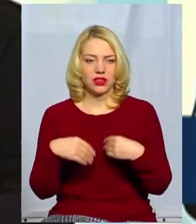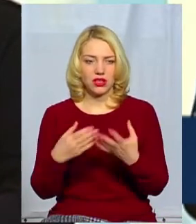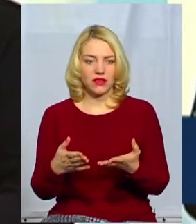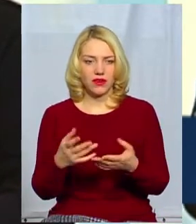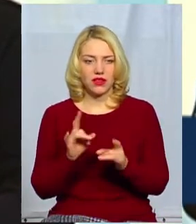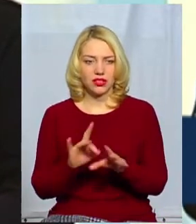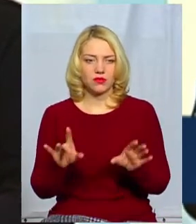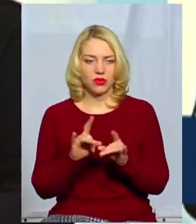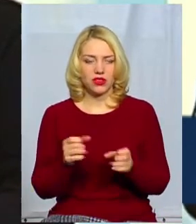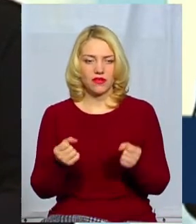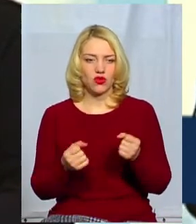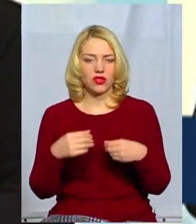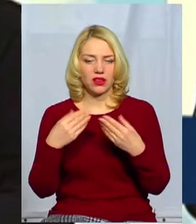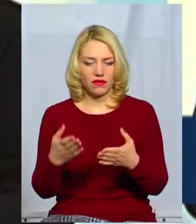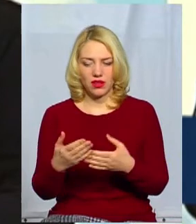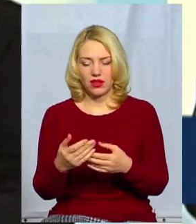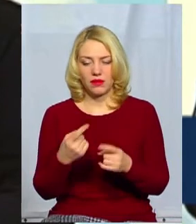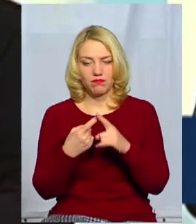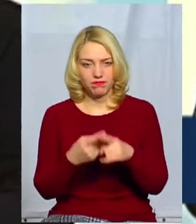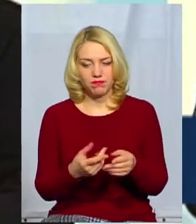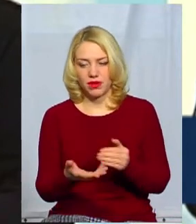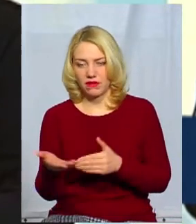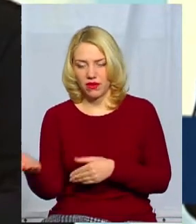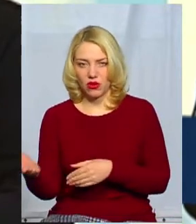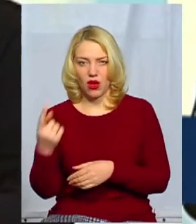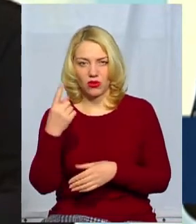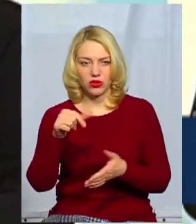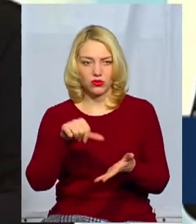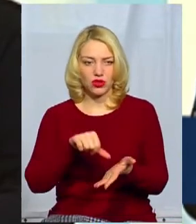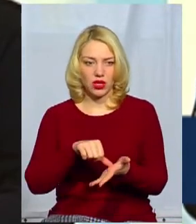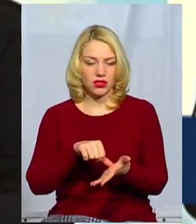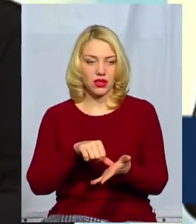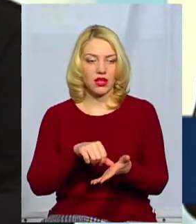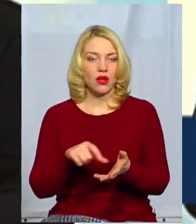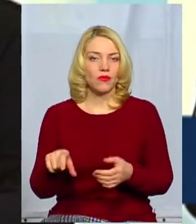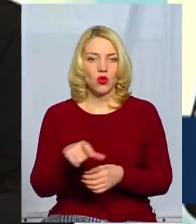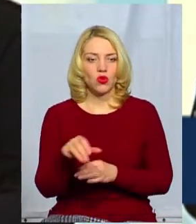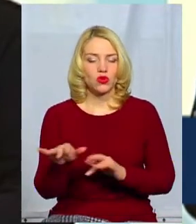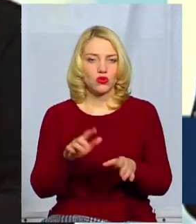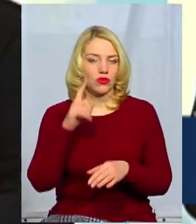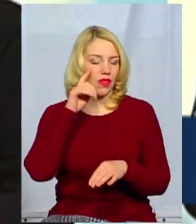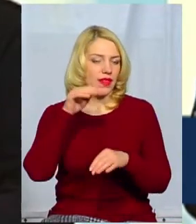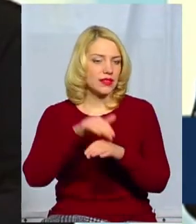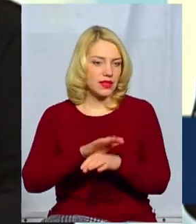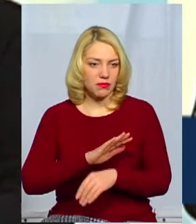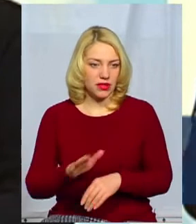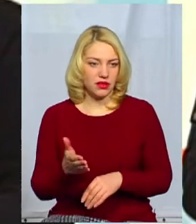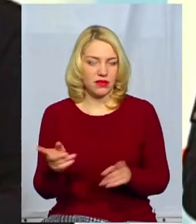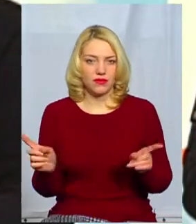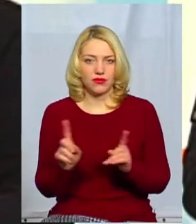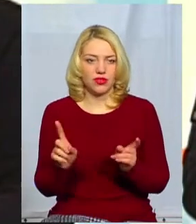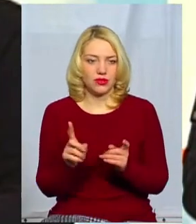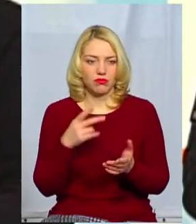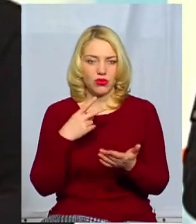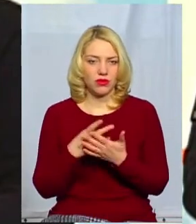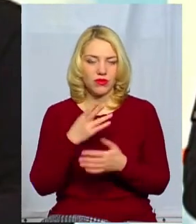пояснень водія, надавали перевагу, а один учасник дорожнього руху чи не замітив, чи от